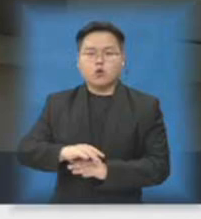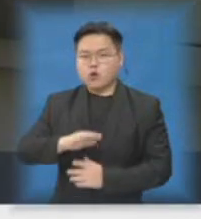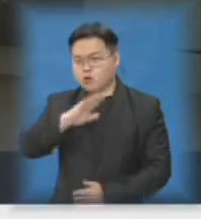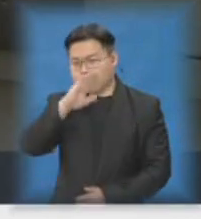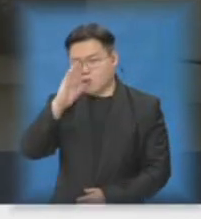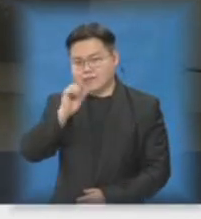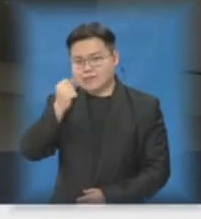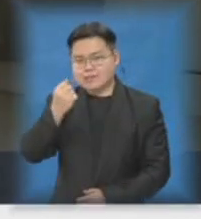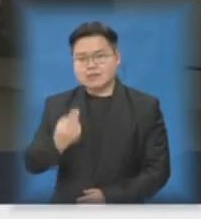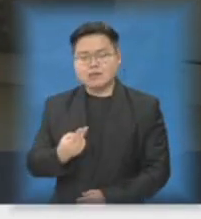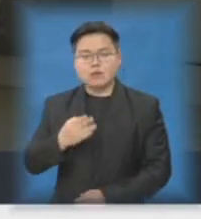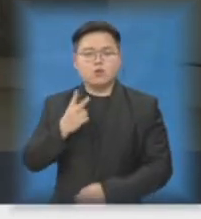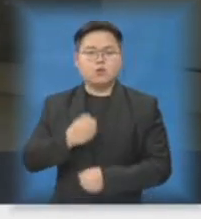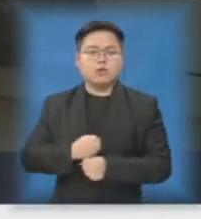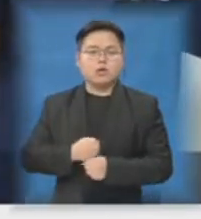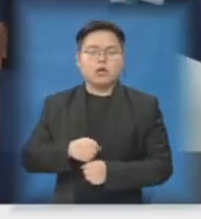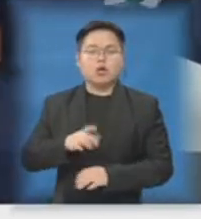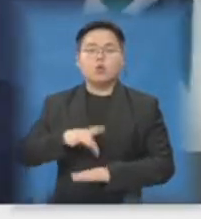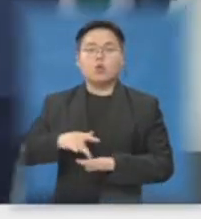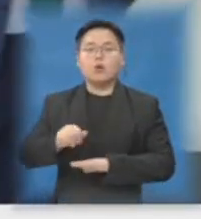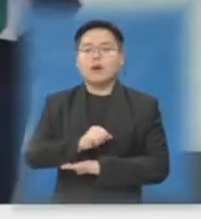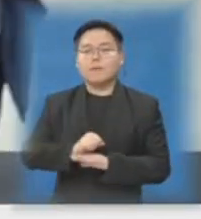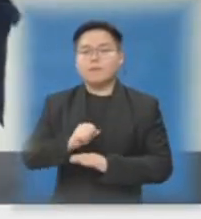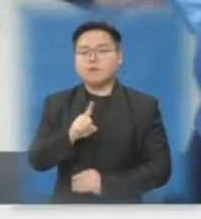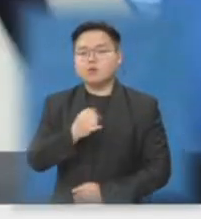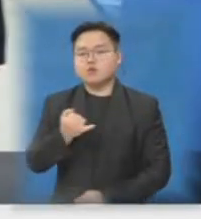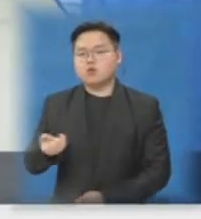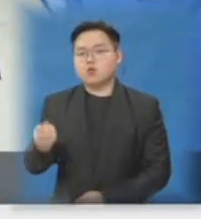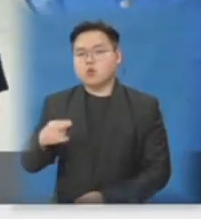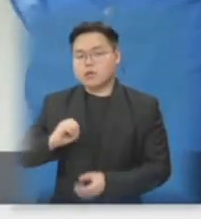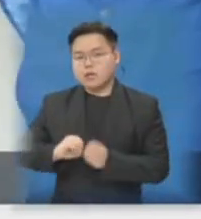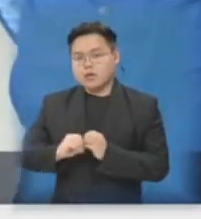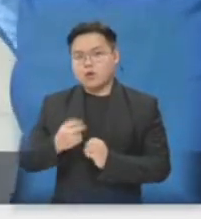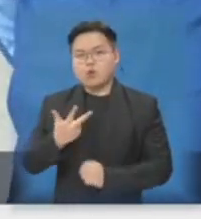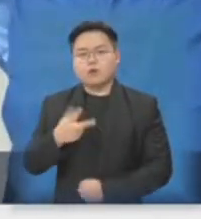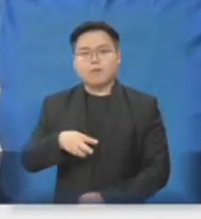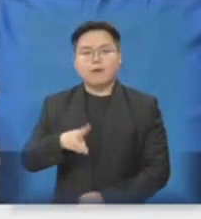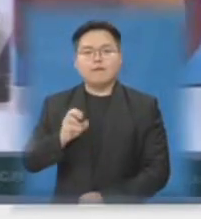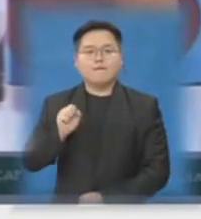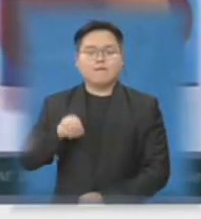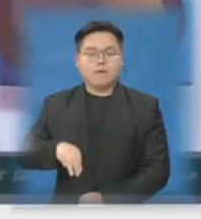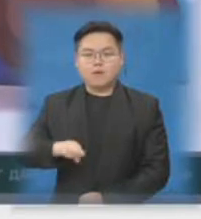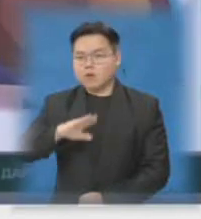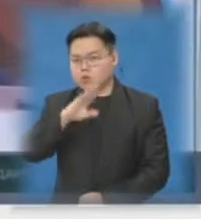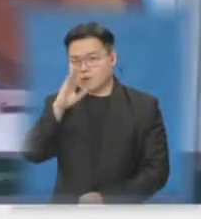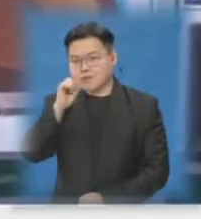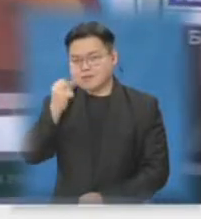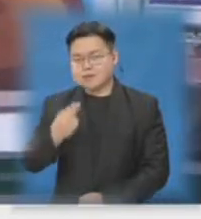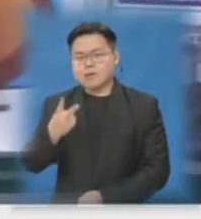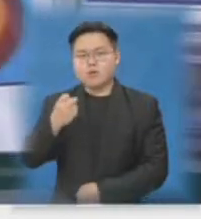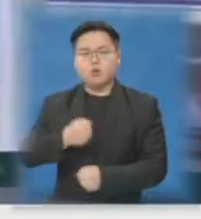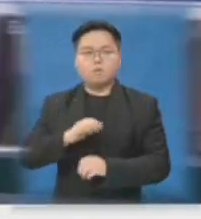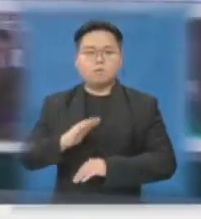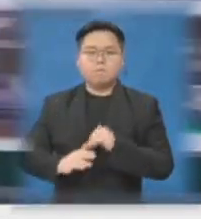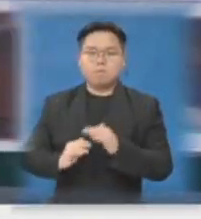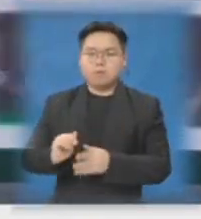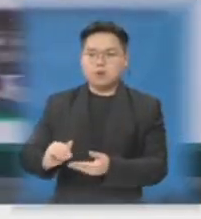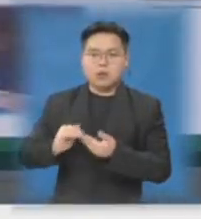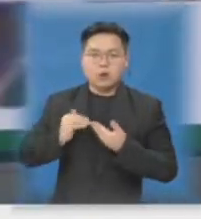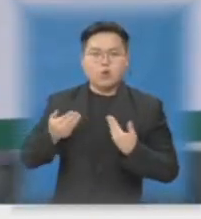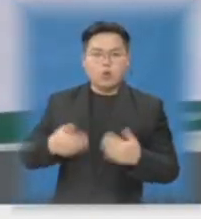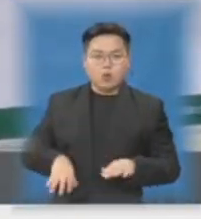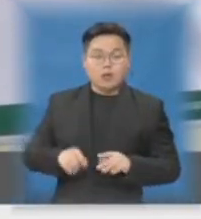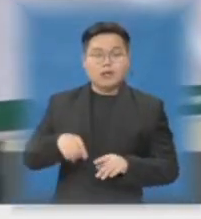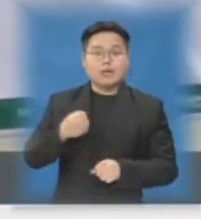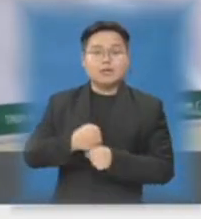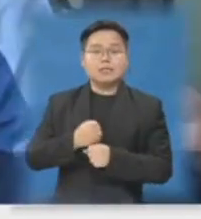төслийн хүрээнд Төв аймгийн 100 мат хотод баригдаж байгаа. 30 мегаваттын Дулааны станцын барилгын ажил явцтай төлөвлөсөн. Энэ ажлыг 2022 оны